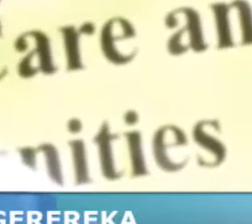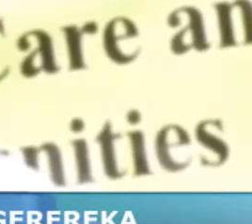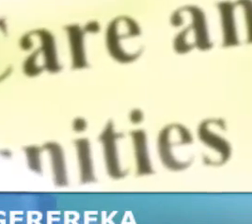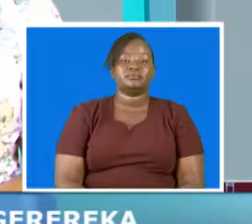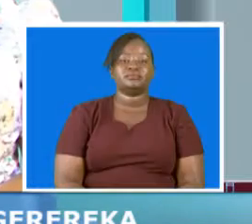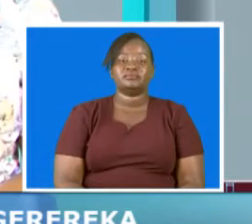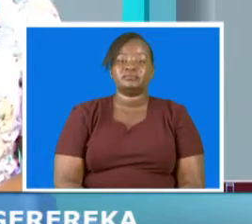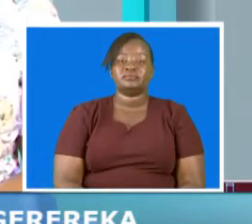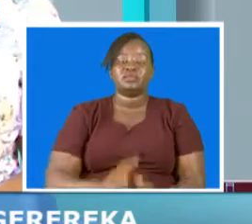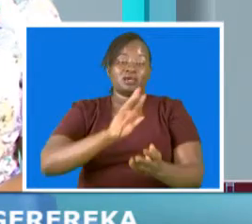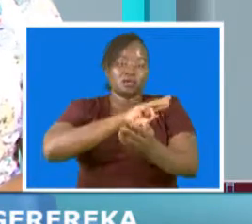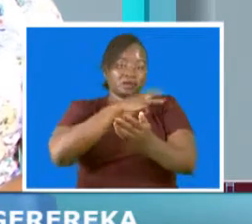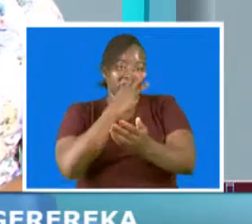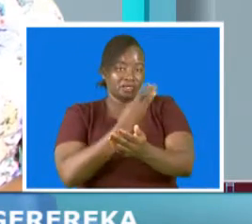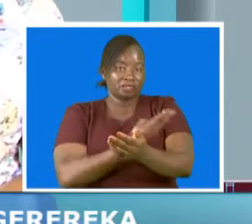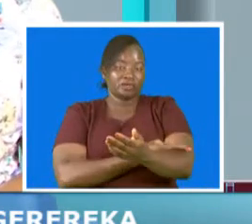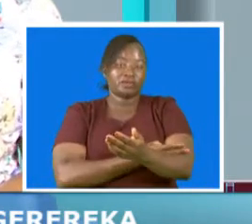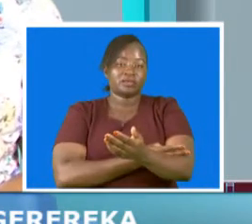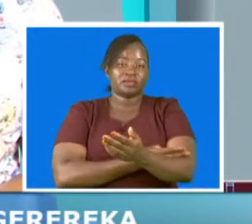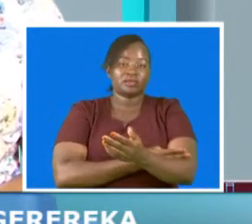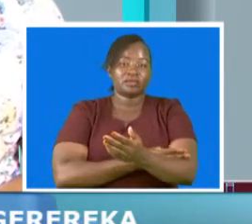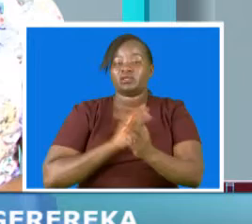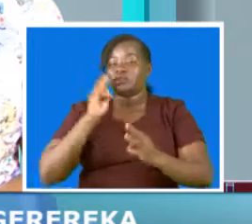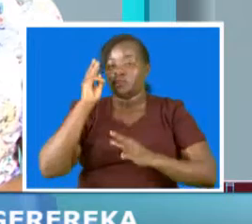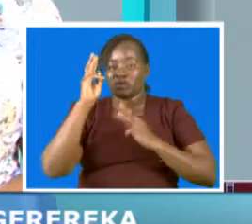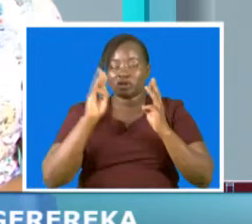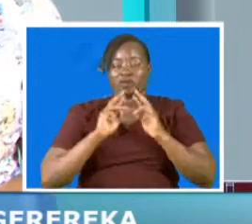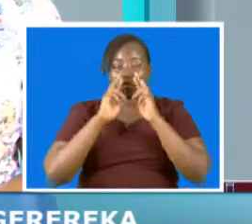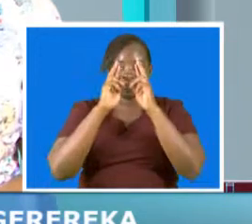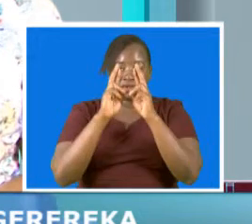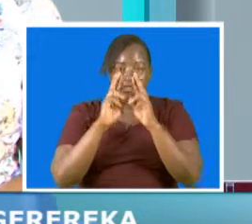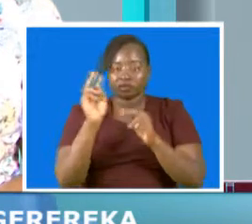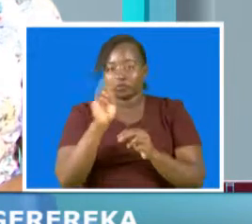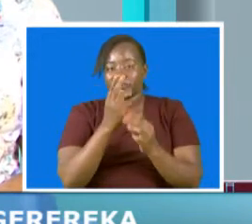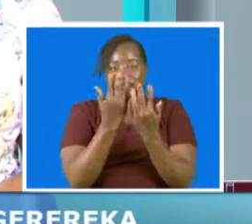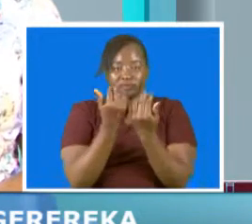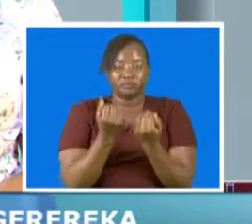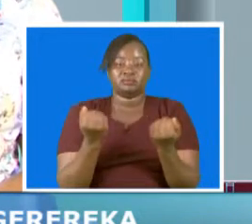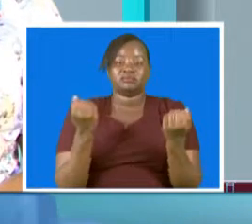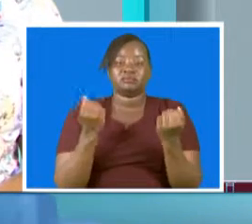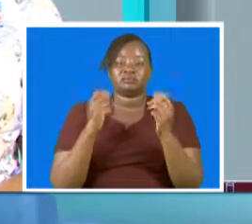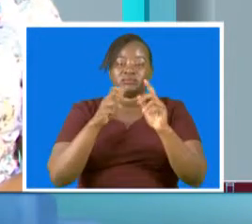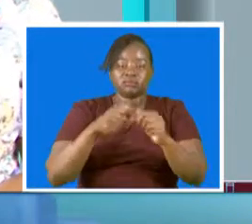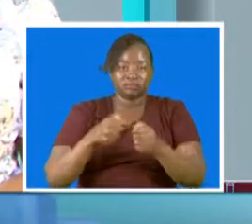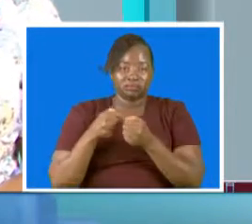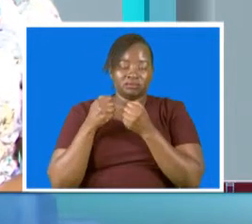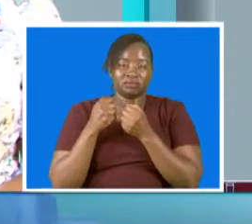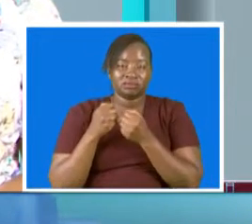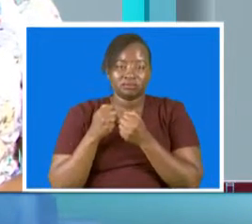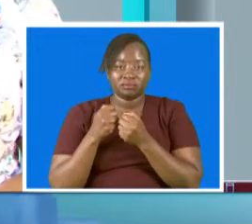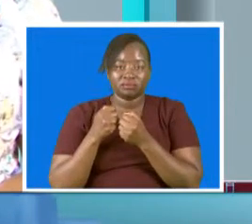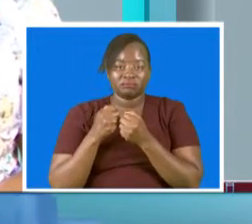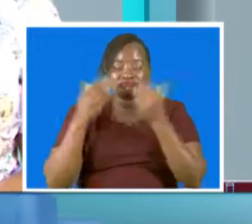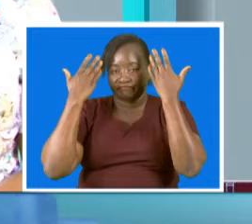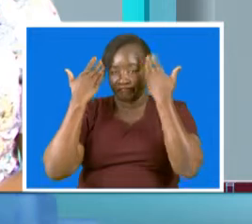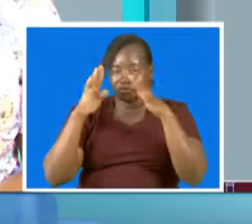kuwa na umaskini. Wanjiru wa MWAURA yone ripoti yake hamwe na makini ya kuona ati ciana nyinyi ni cirakorwo cikinyitwo kia hinya ni